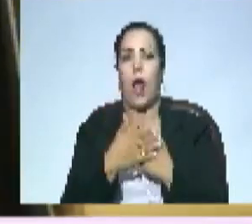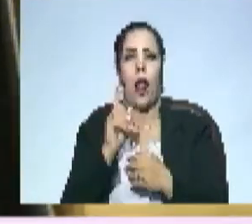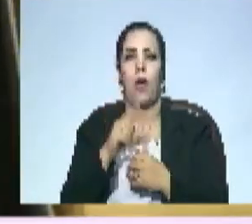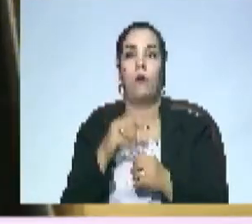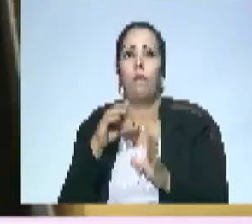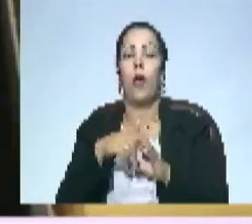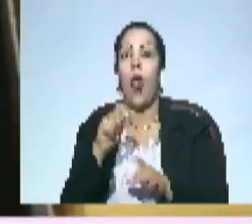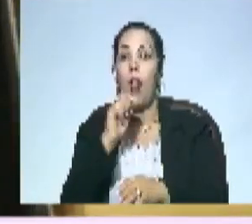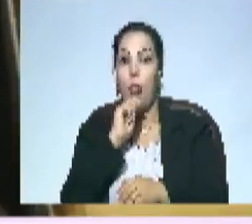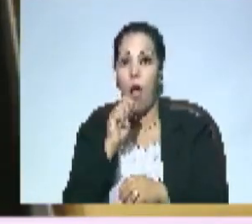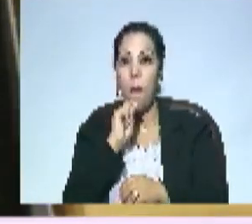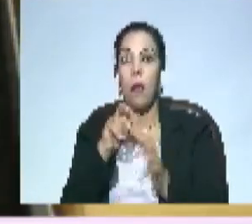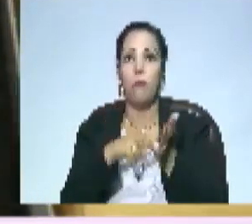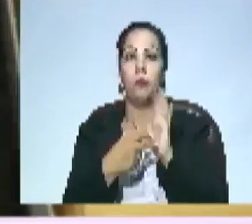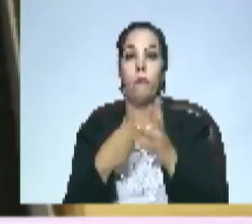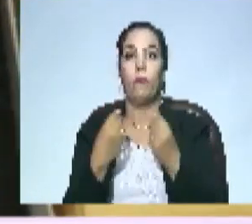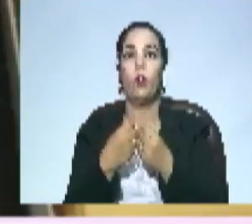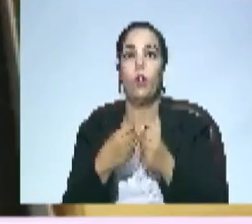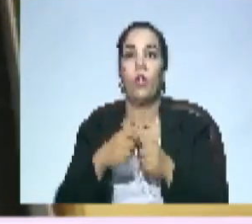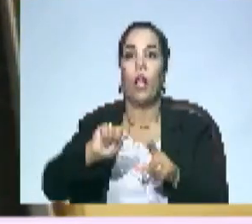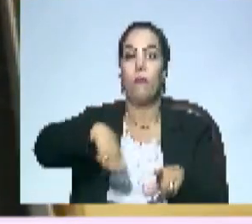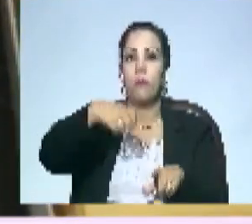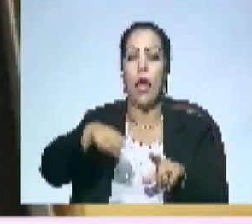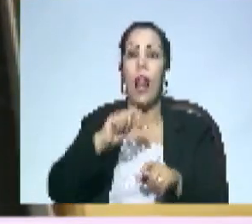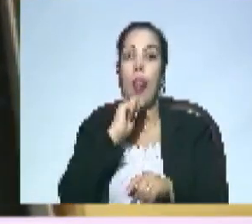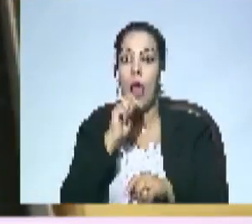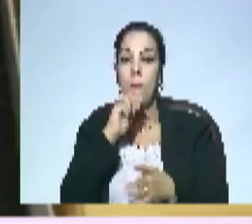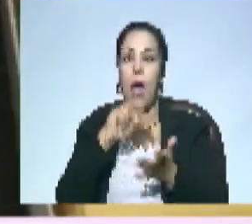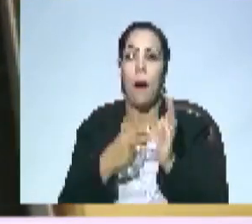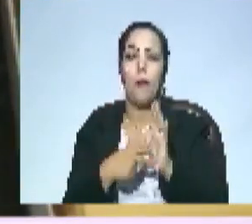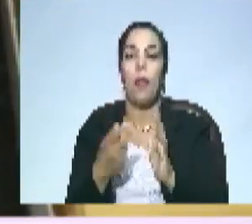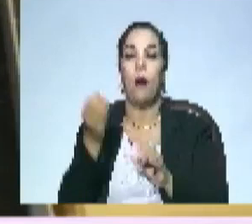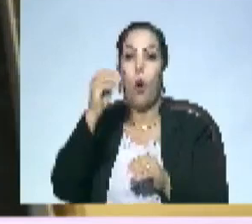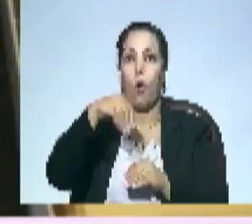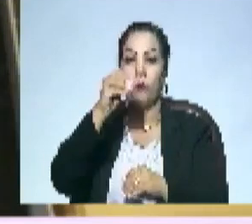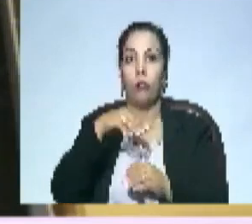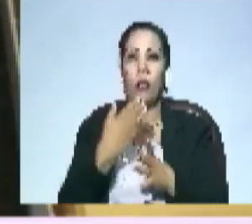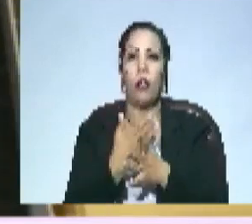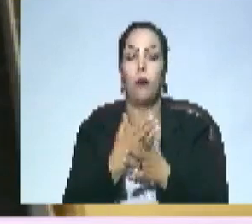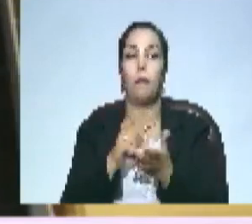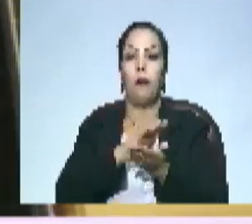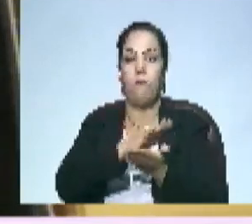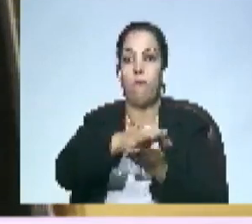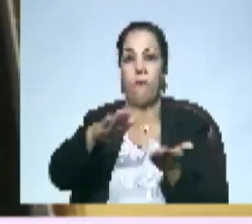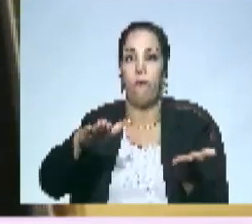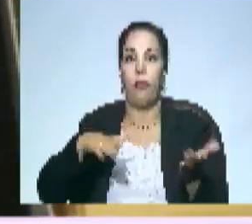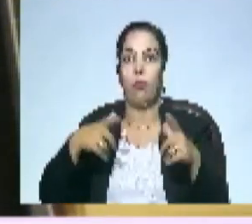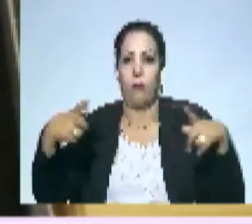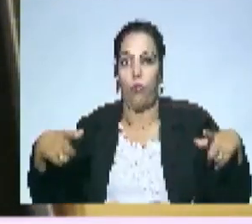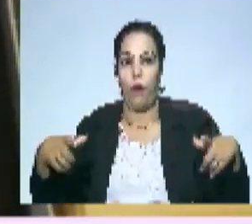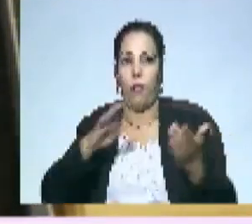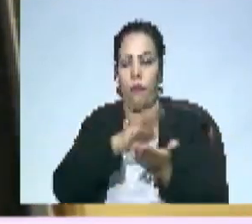شويه لحمه من دي كده حطيت على تعصيجه اللحمه جبنه موتزاريلا اه هناخد شويه لحمه من دي كده بنفرم في